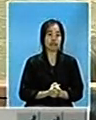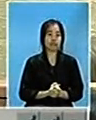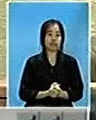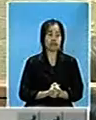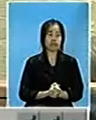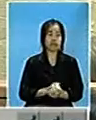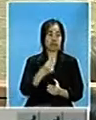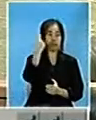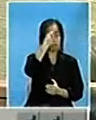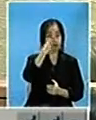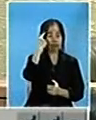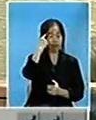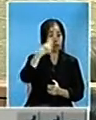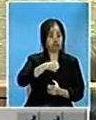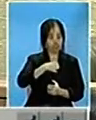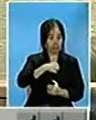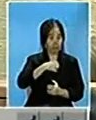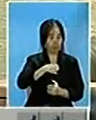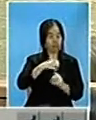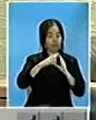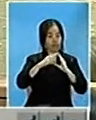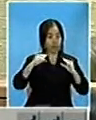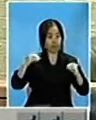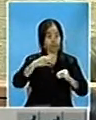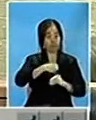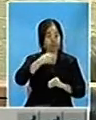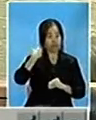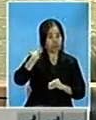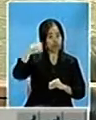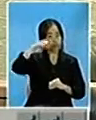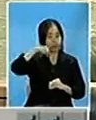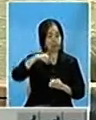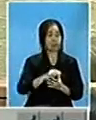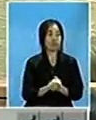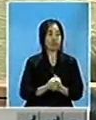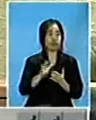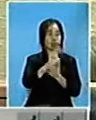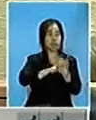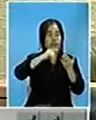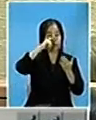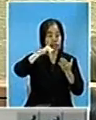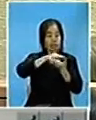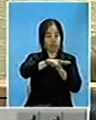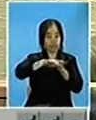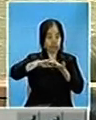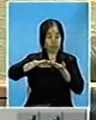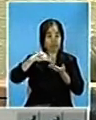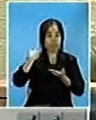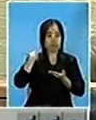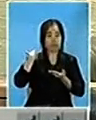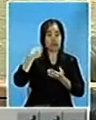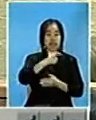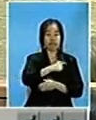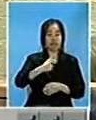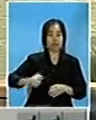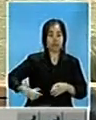ใครไม่อยากเห็นความสงบในบ้านเมืองนี้ใครที่ไม่อยากเห็นประเทศนี้ปกครองในระบอบประชาธิปไตยอันมีพระมหากษัตริย์เป็นประมุ